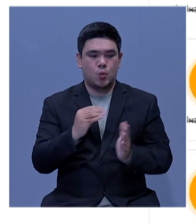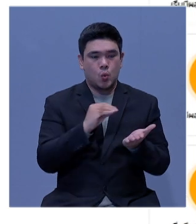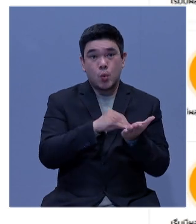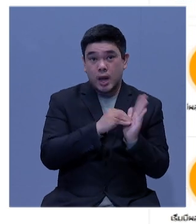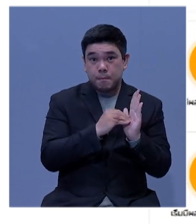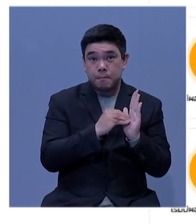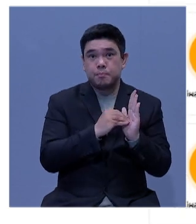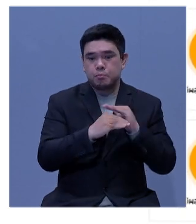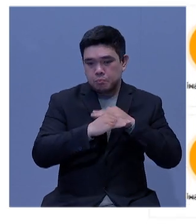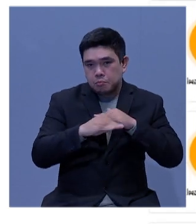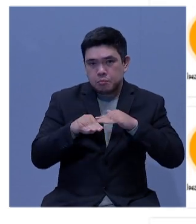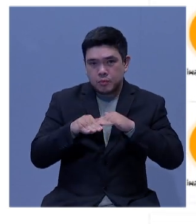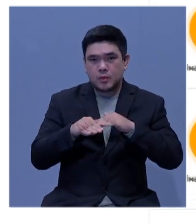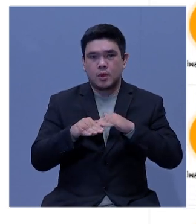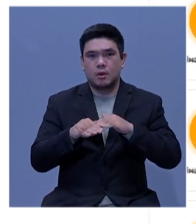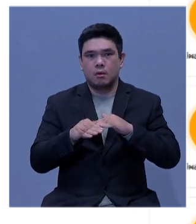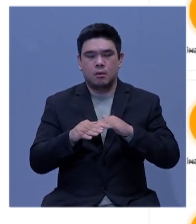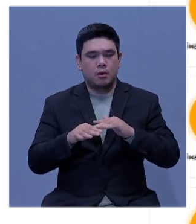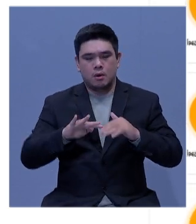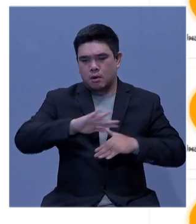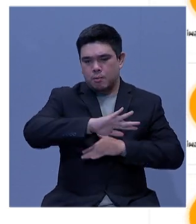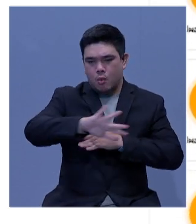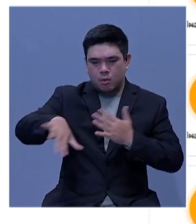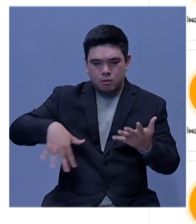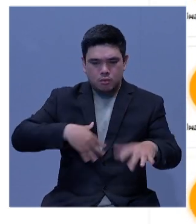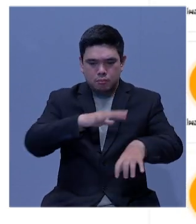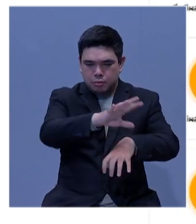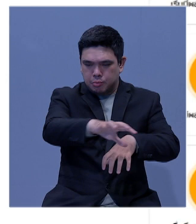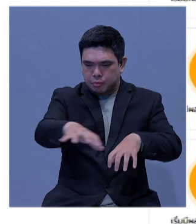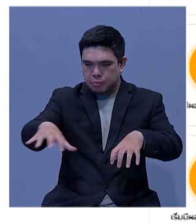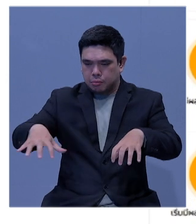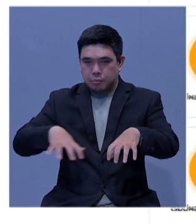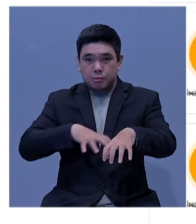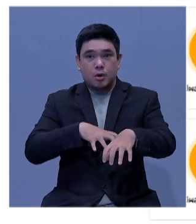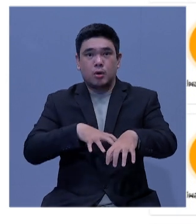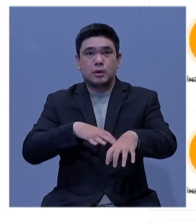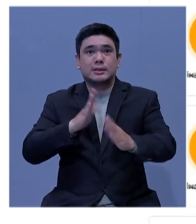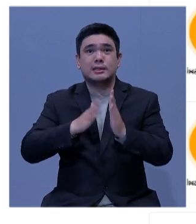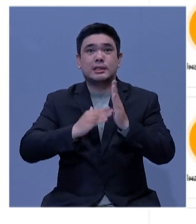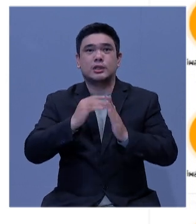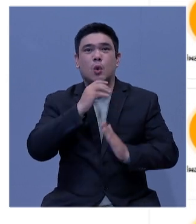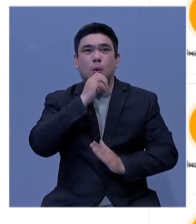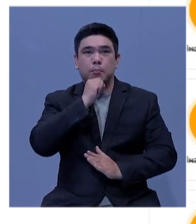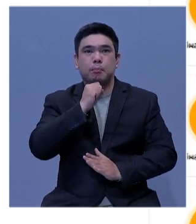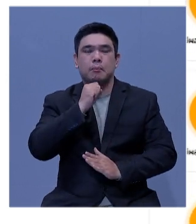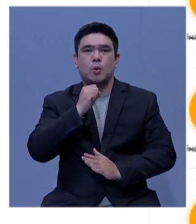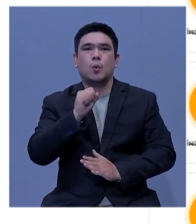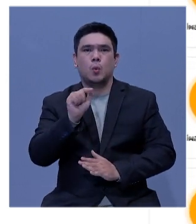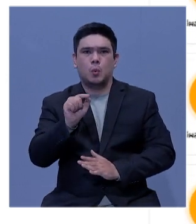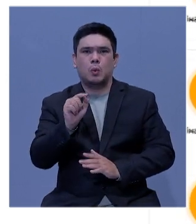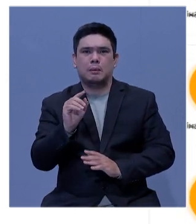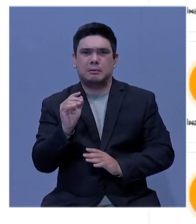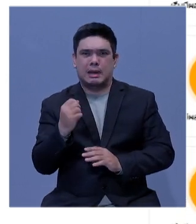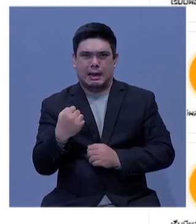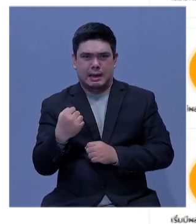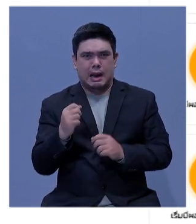ปริมณฑลเข้าสู่โซนส้มนี่ไล่ลงมาส้มๆๆทุกเขตอครับนี่คือมีผลอันตรายต่อ